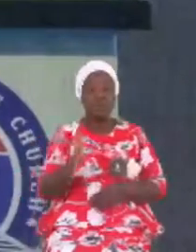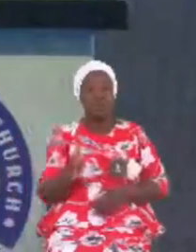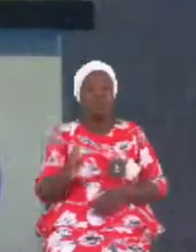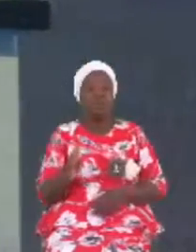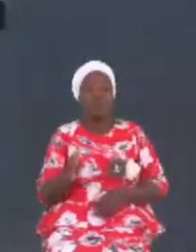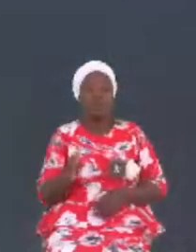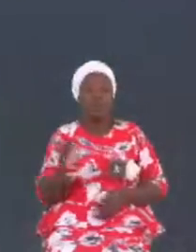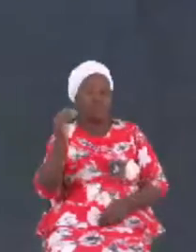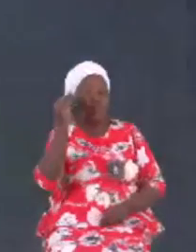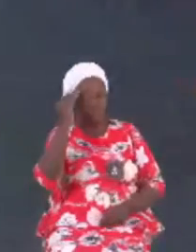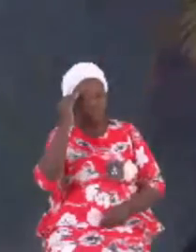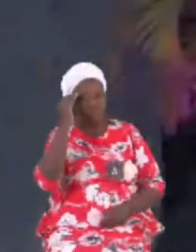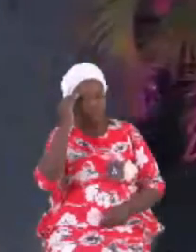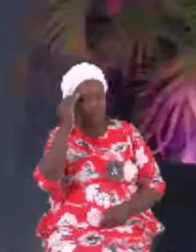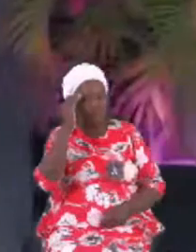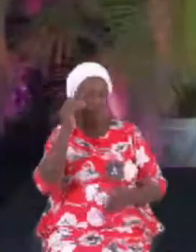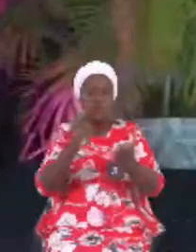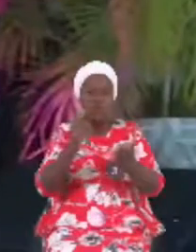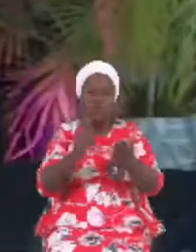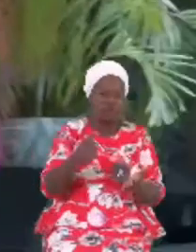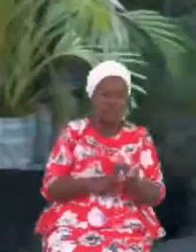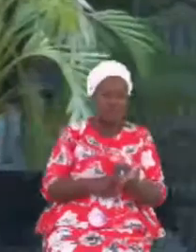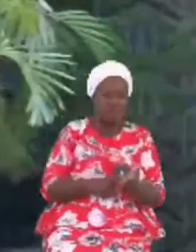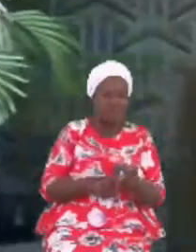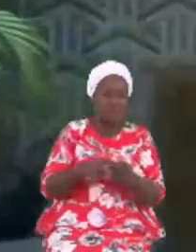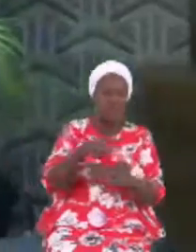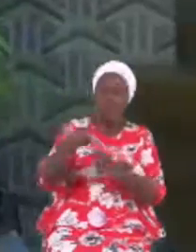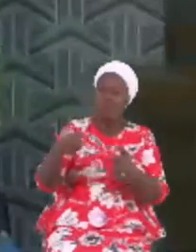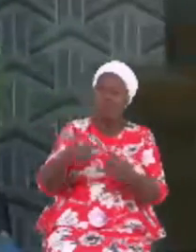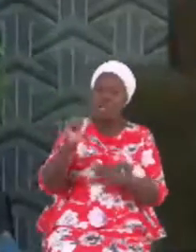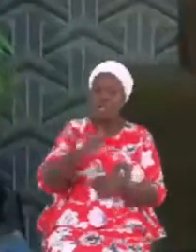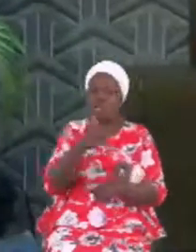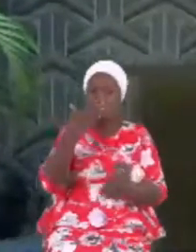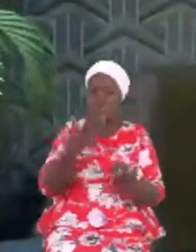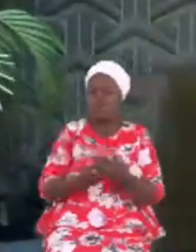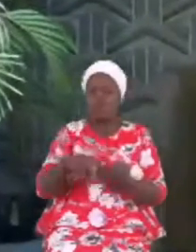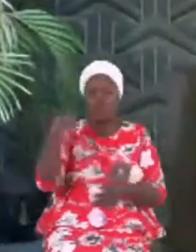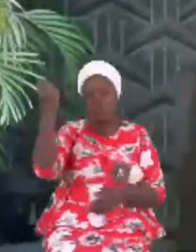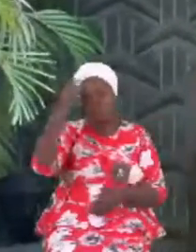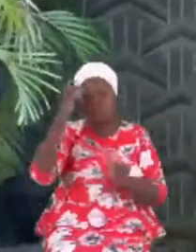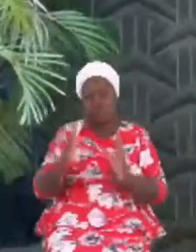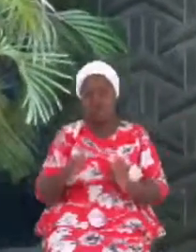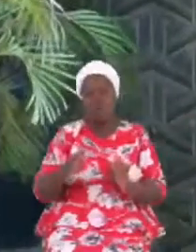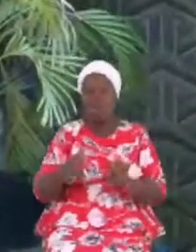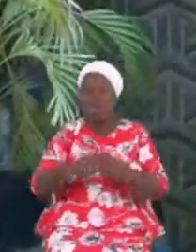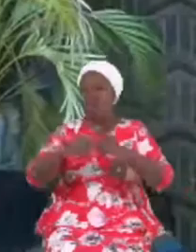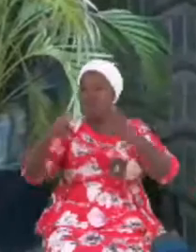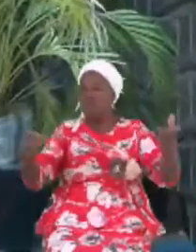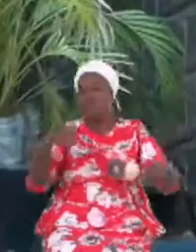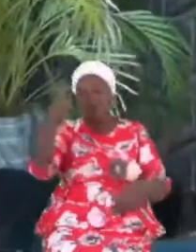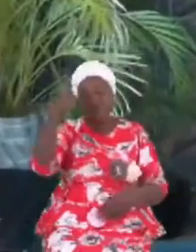montagne de Sion, de la cité du Dieu vivant. Vous savez, parfois, quand un bon gouverneur, un grand